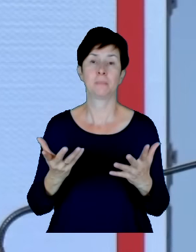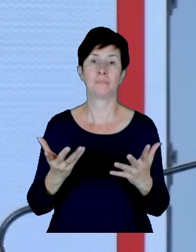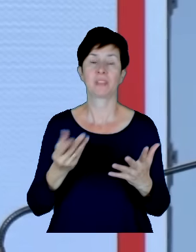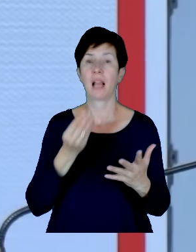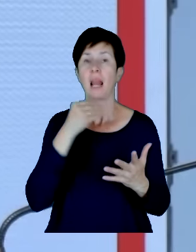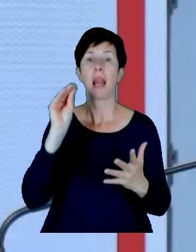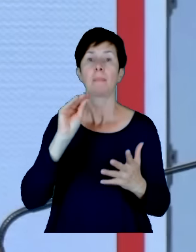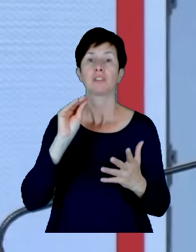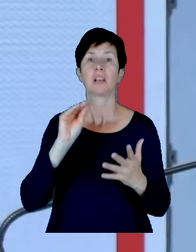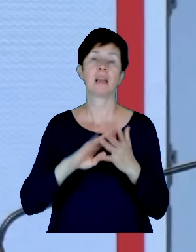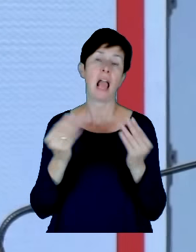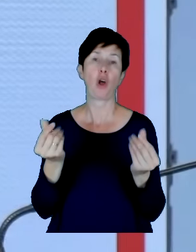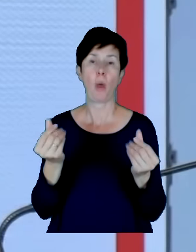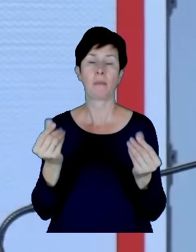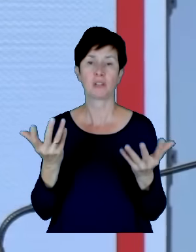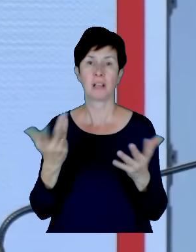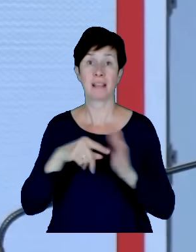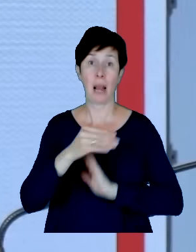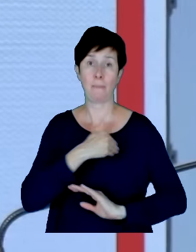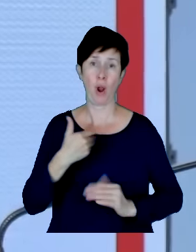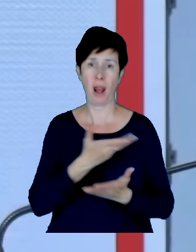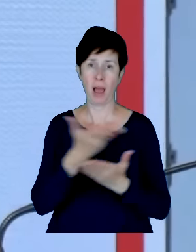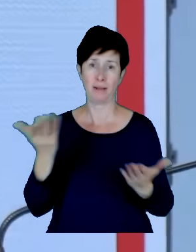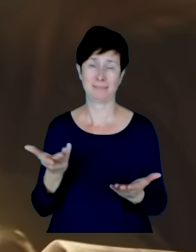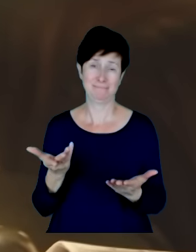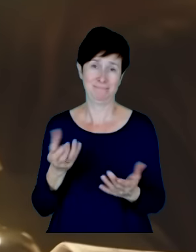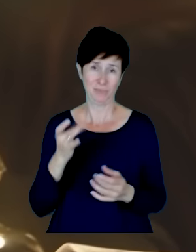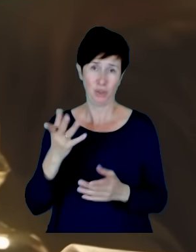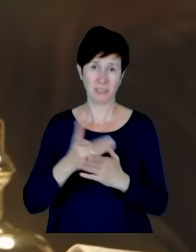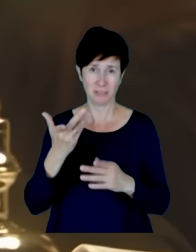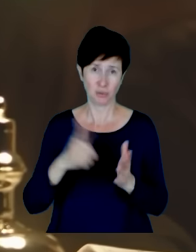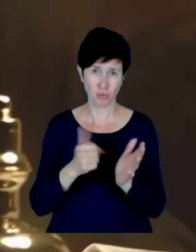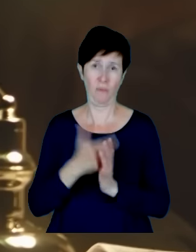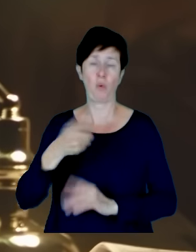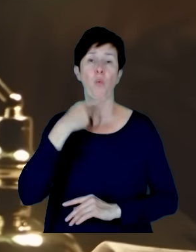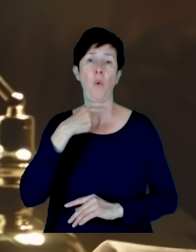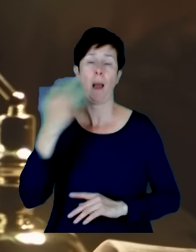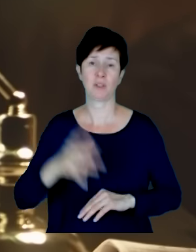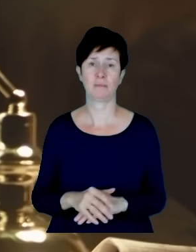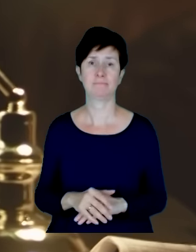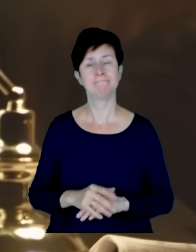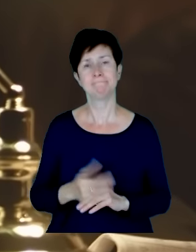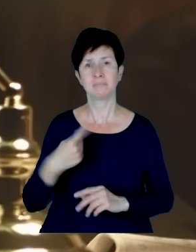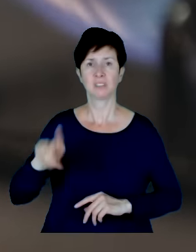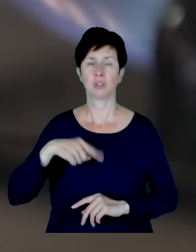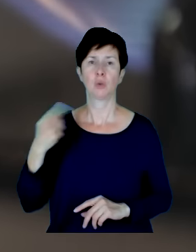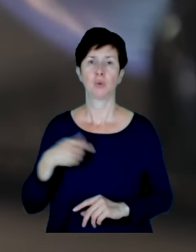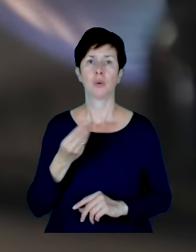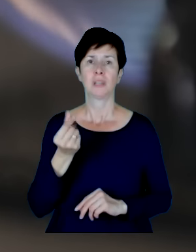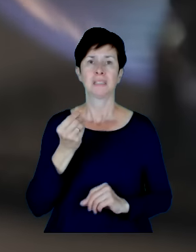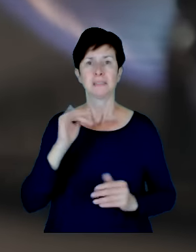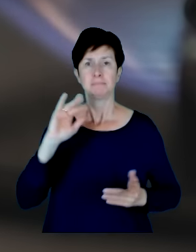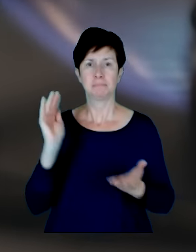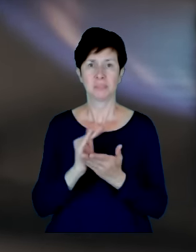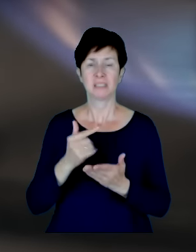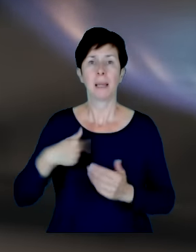sensie ekonomicznym dla Polaków No to kolejne kłamstwo a już wkrótce portfele Polaków będą jeszcze szczuplejsze od 1 lipca